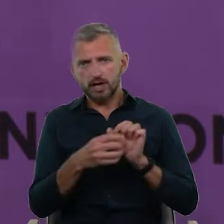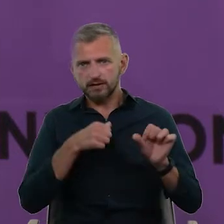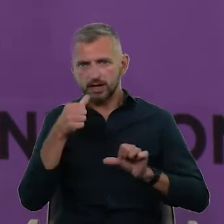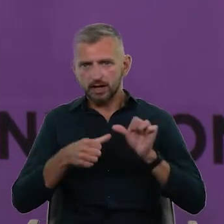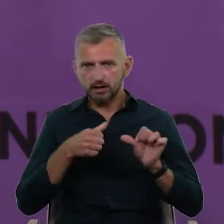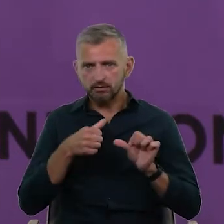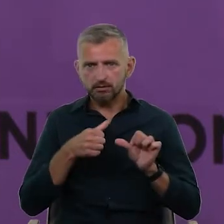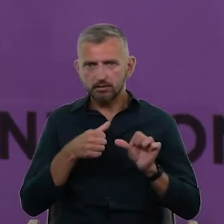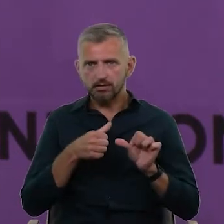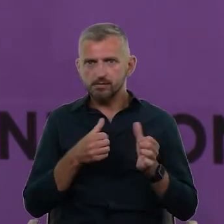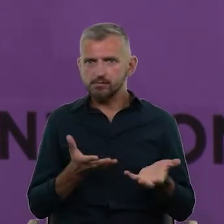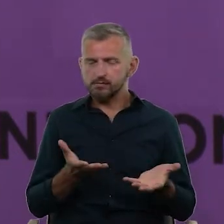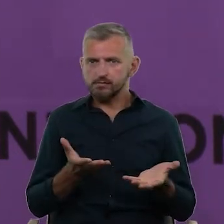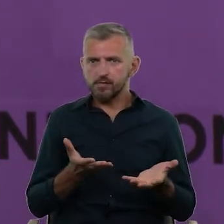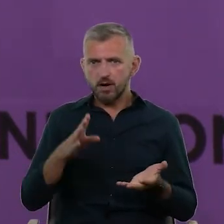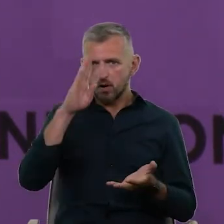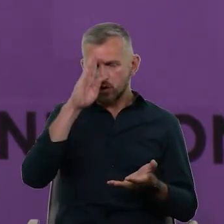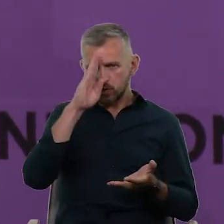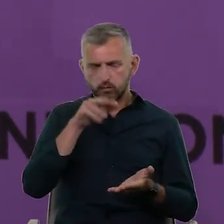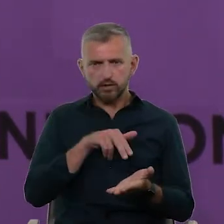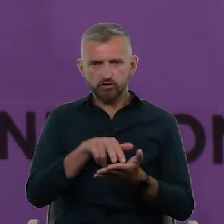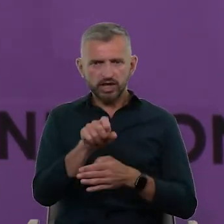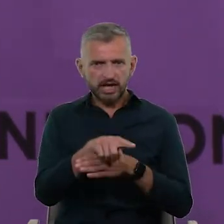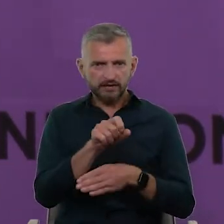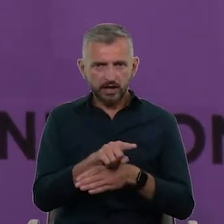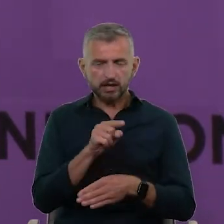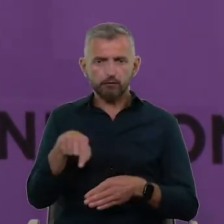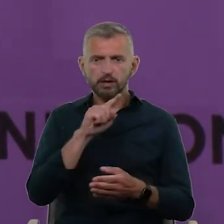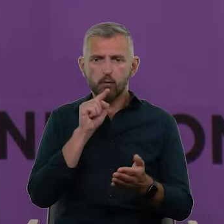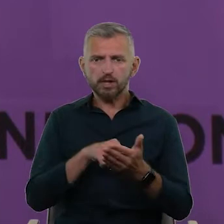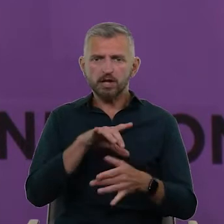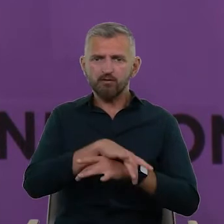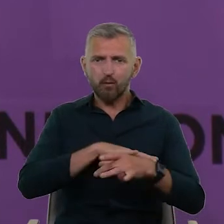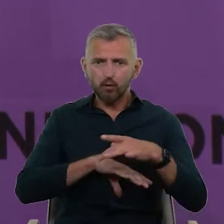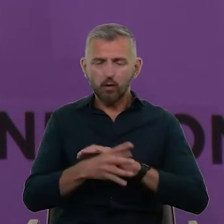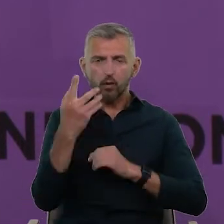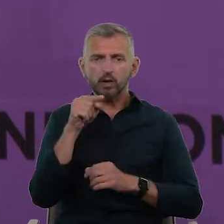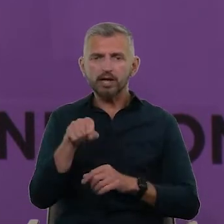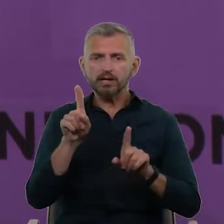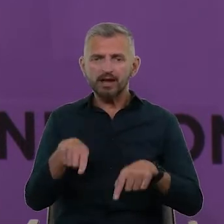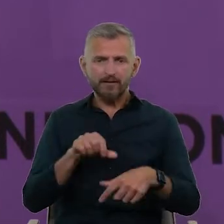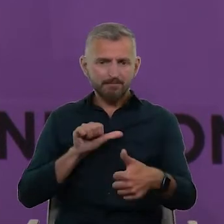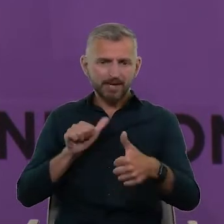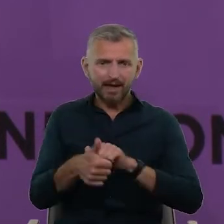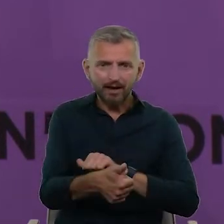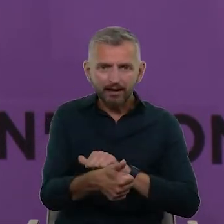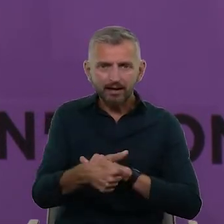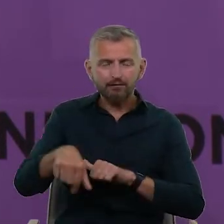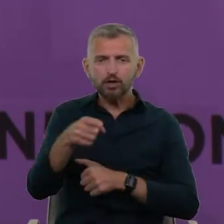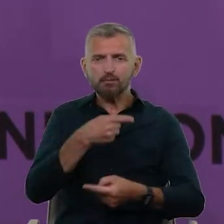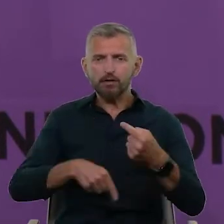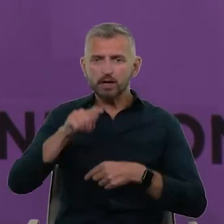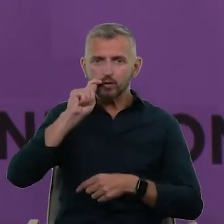рік, як би це зараз не звучало, хлопці йшли на завдання, вони попадали в полон, і коли їх навіть міняли, вони